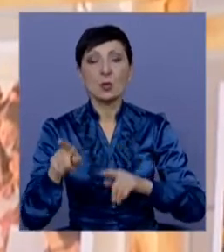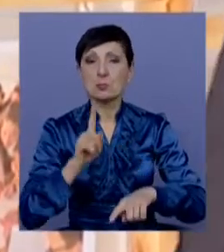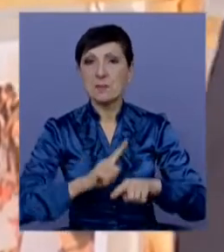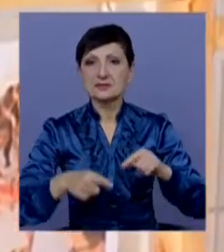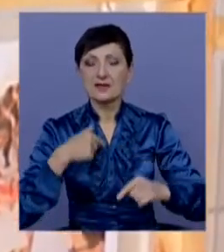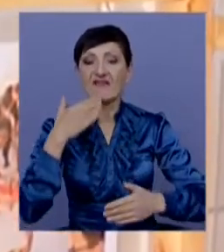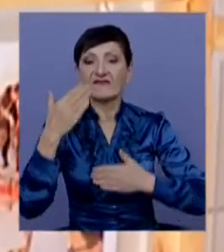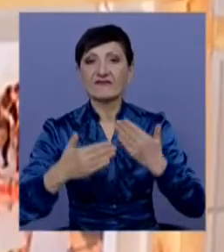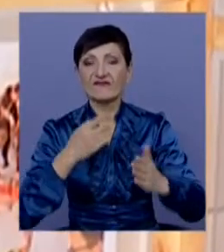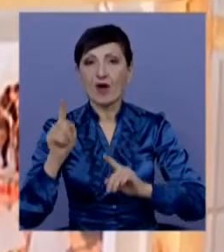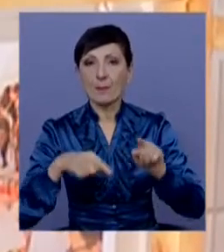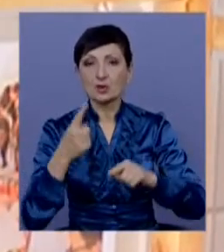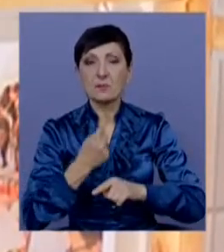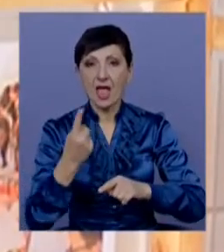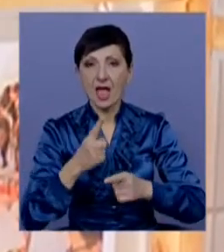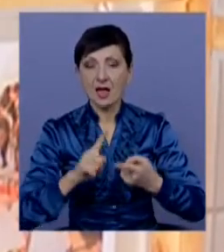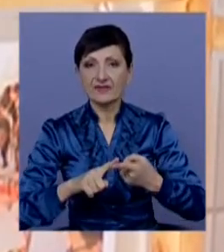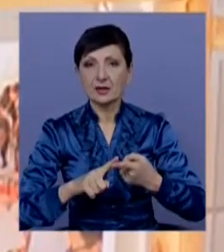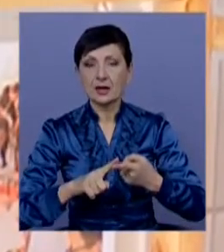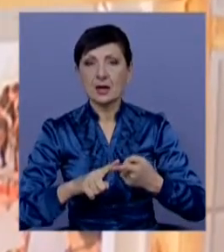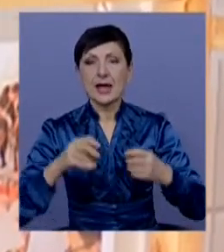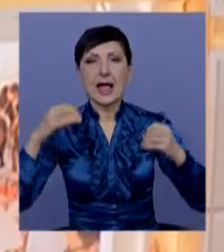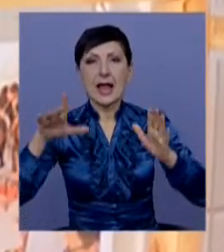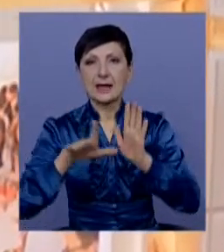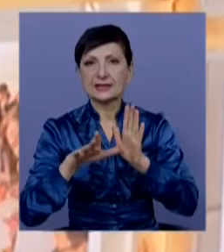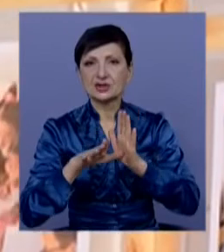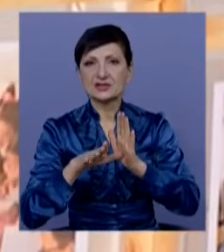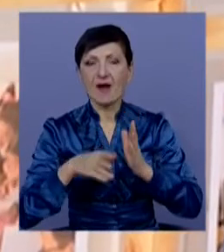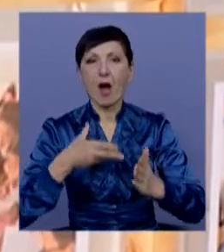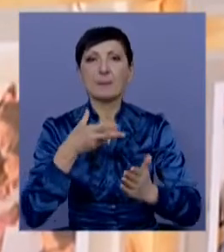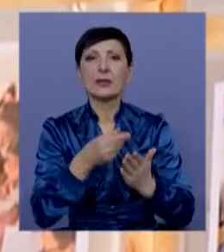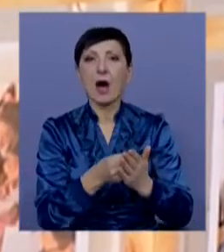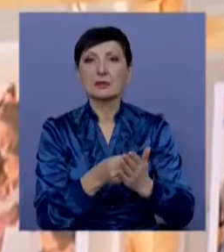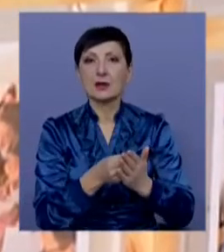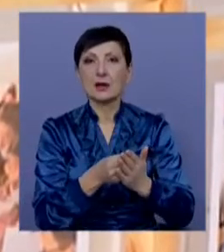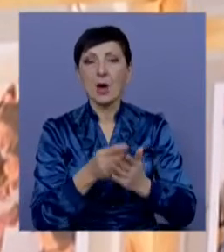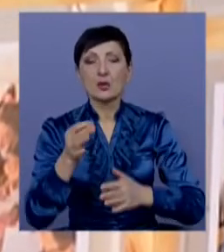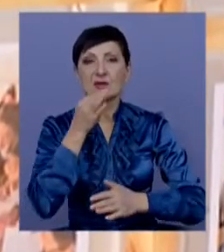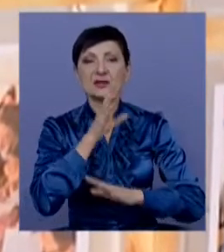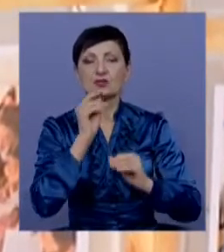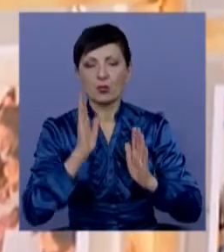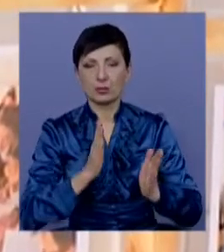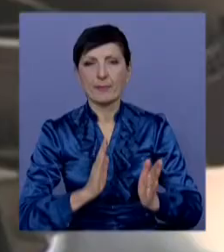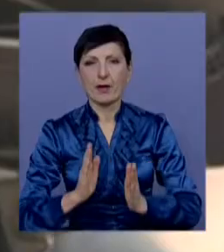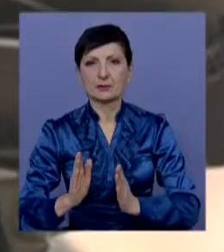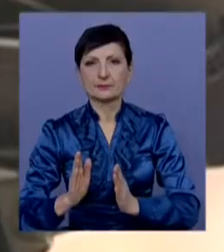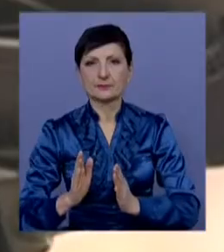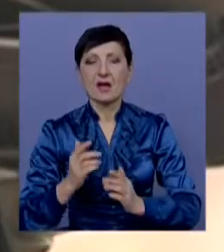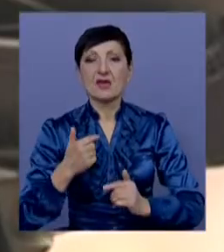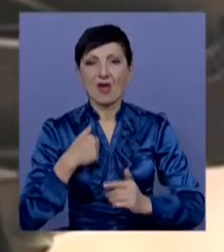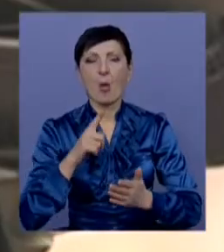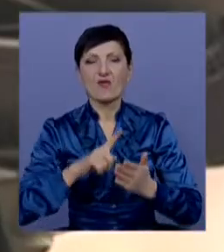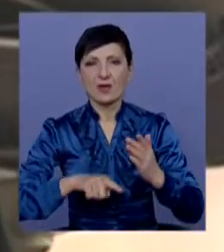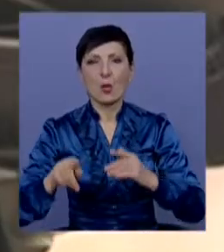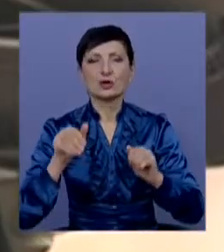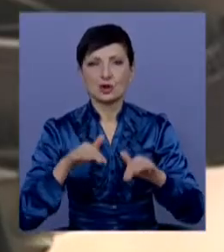задавал первый вопрос насчет электричества, значит, там оплаты. В общем-то, сказал, что все будет нормально. Так что я уверен, что